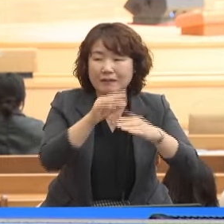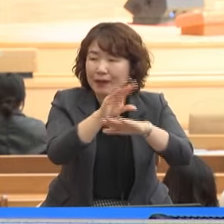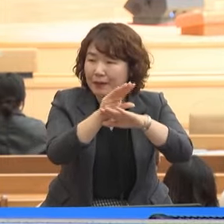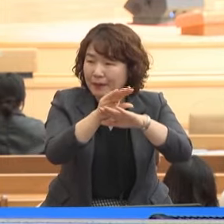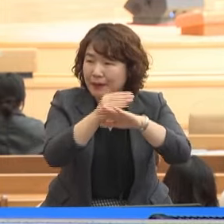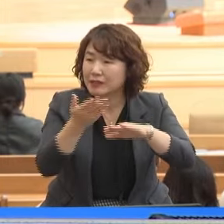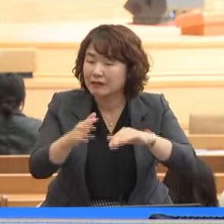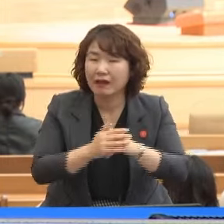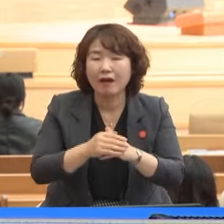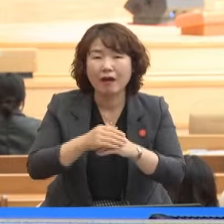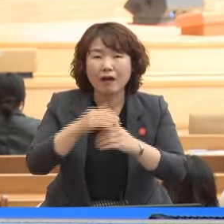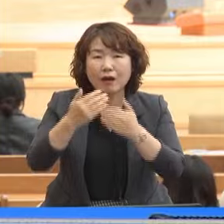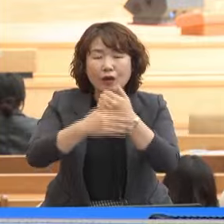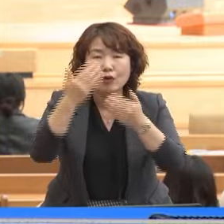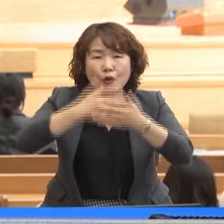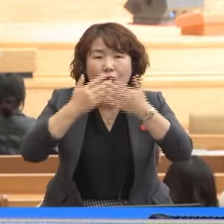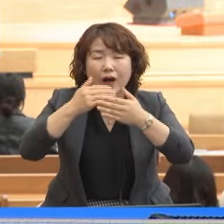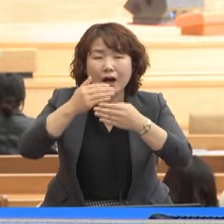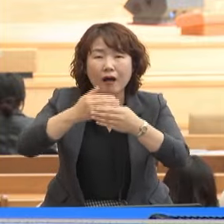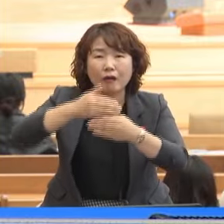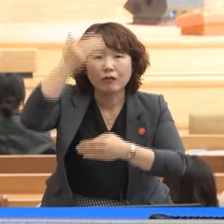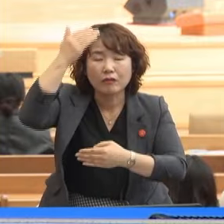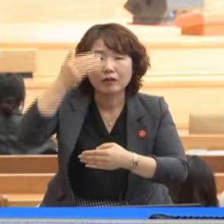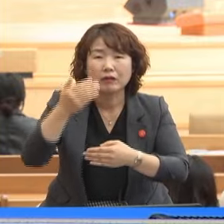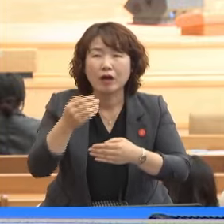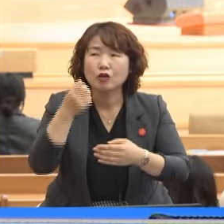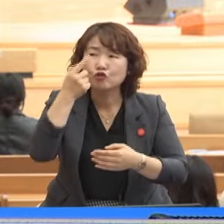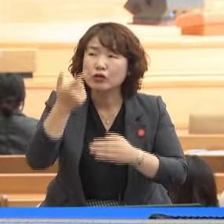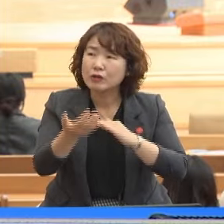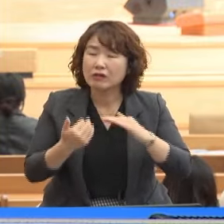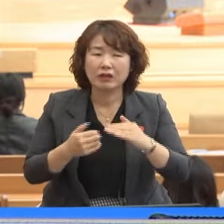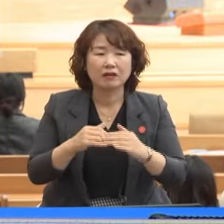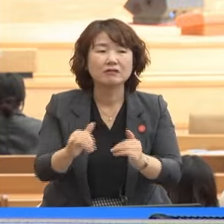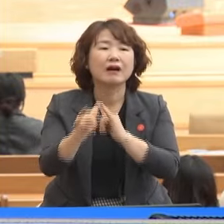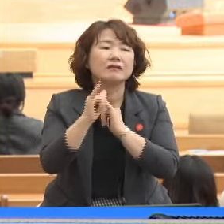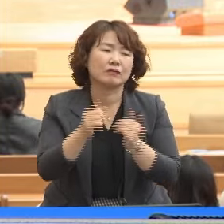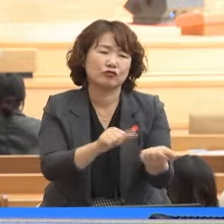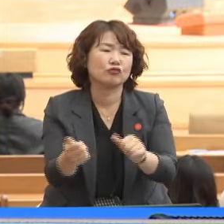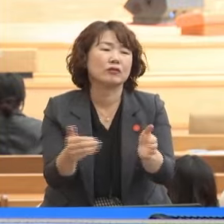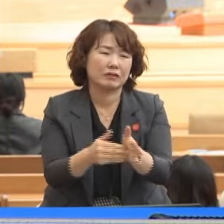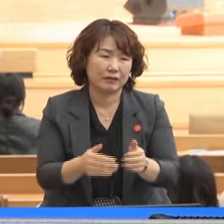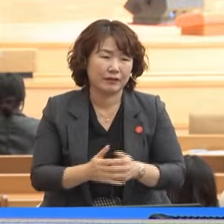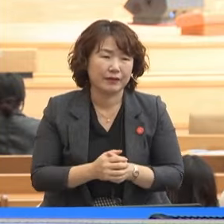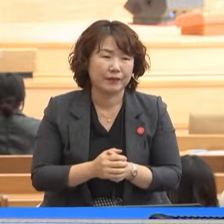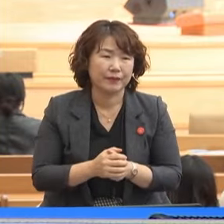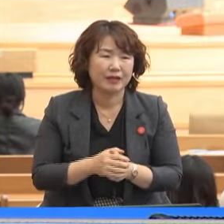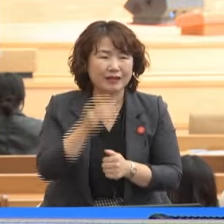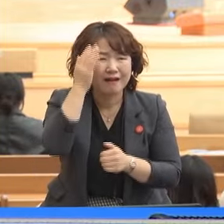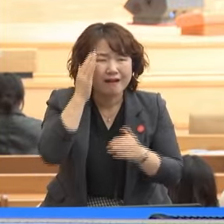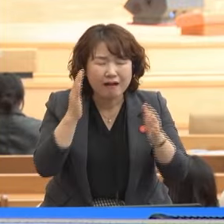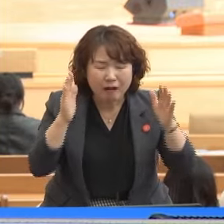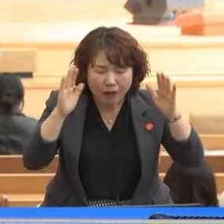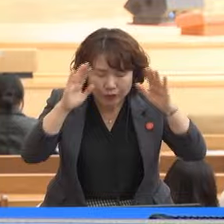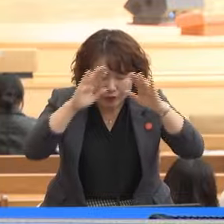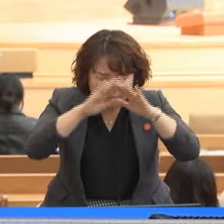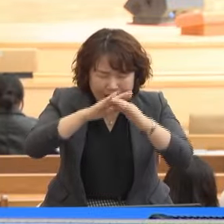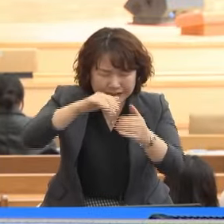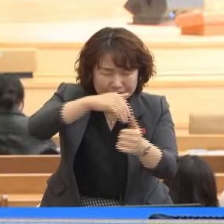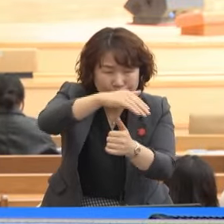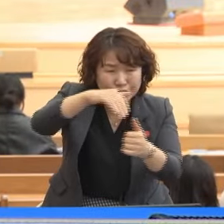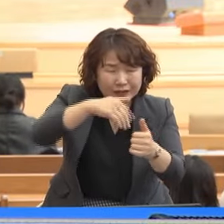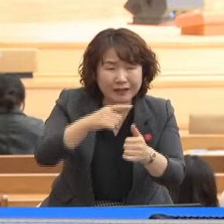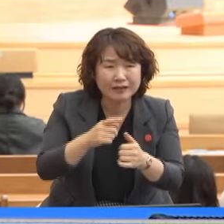개봉되기 6개월 전에 자살해서 죽어버렸어요. 그 음침한 분위기를 사람을